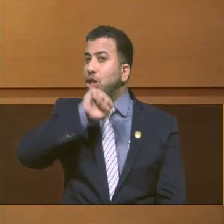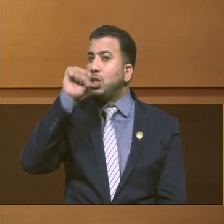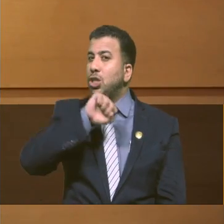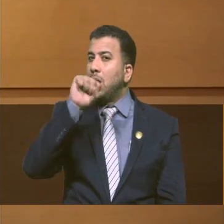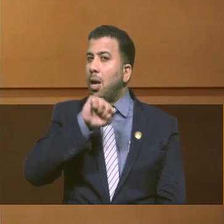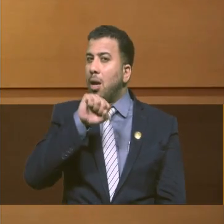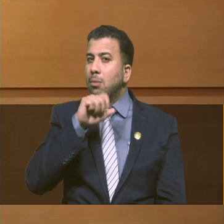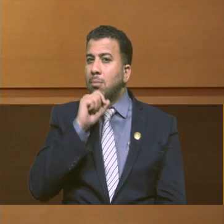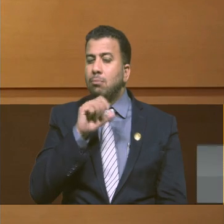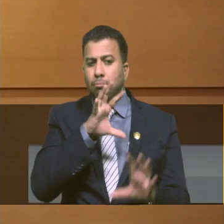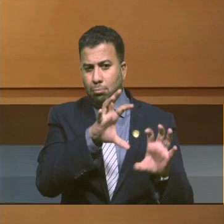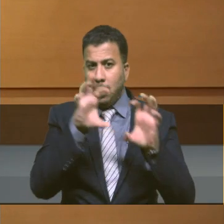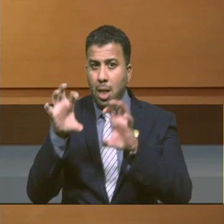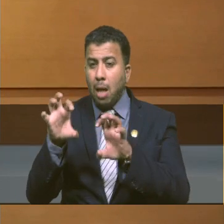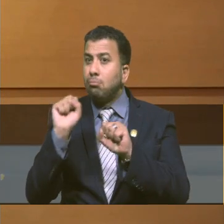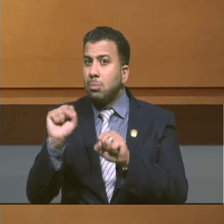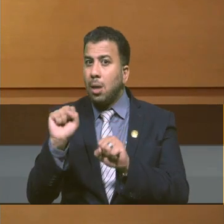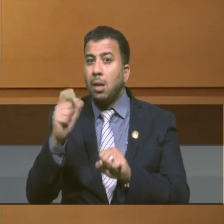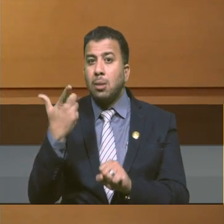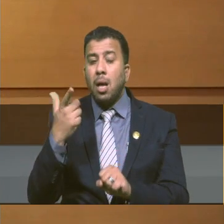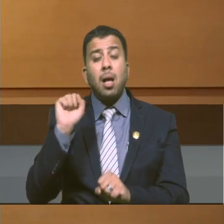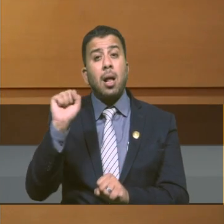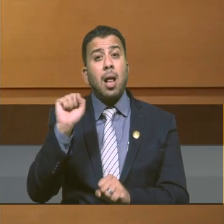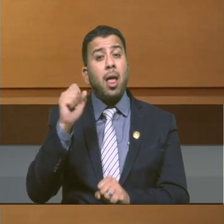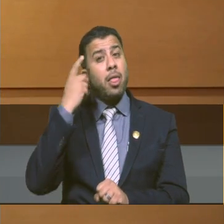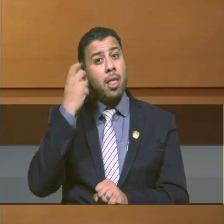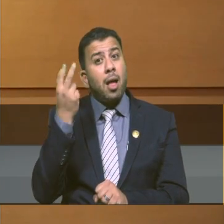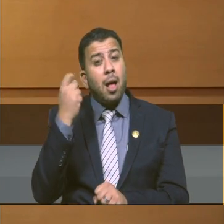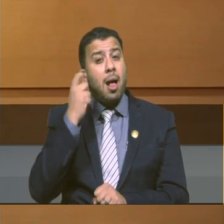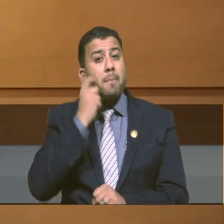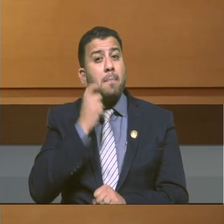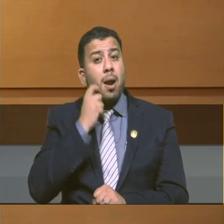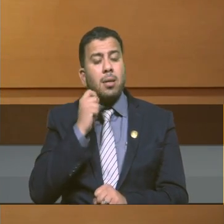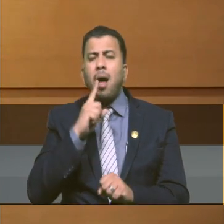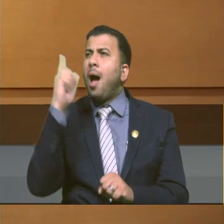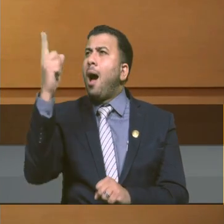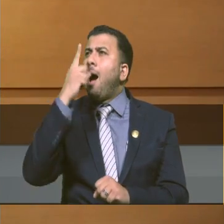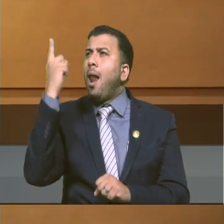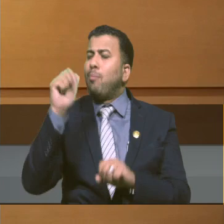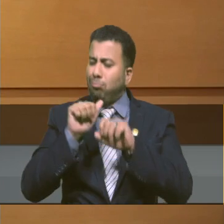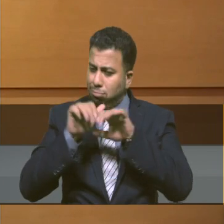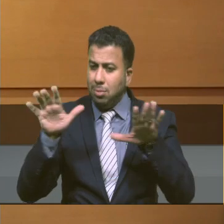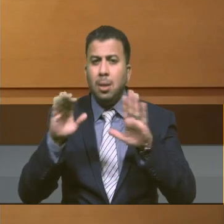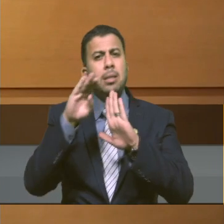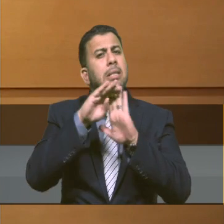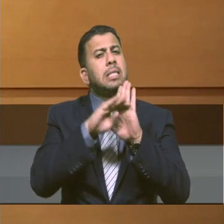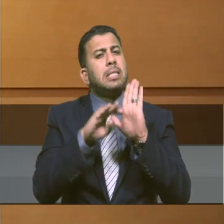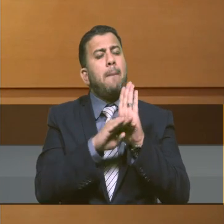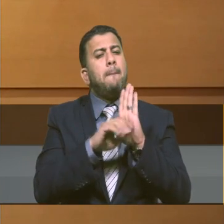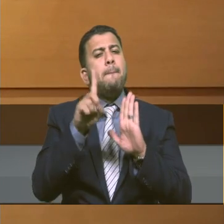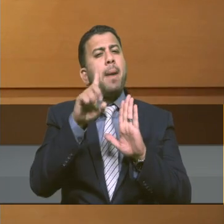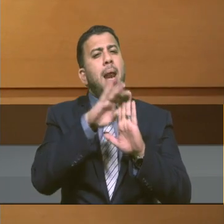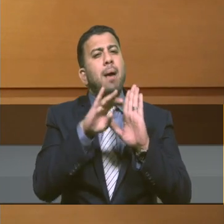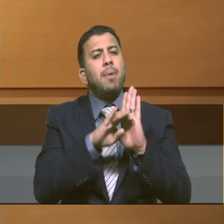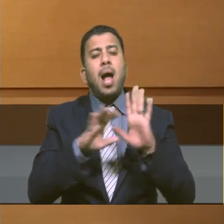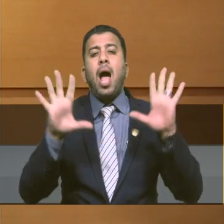على نقل المشهد الثقافي الإماراتي إلى دول العالم من خلال تنظيم برنامج